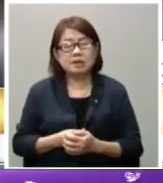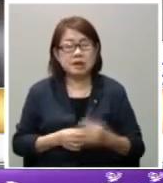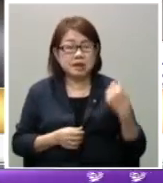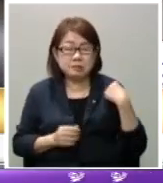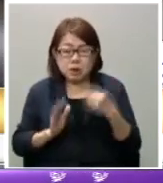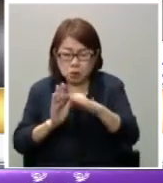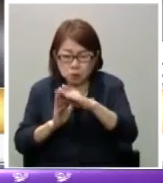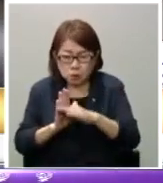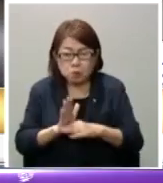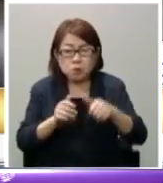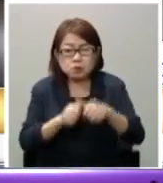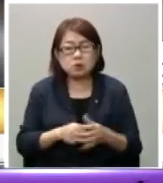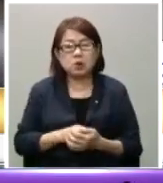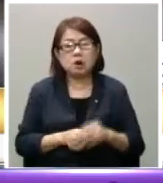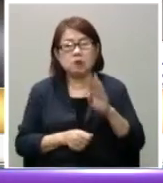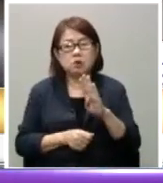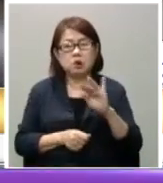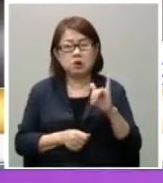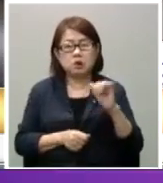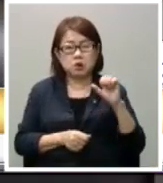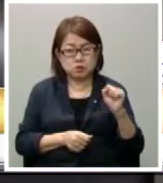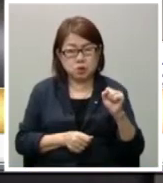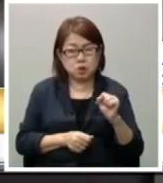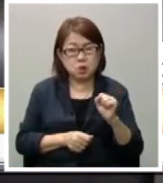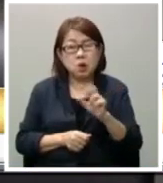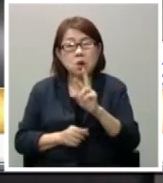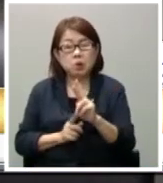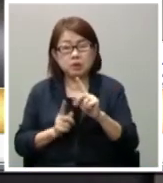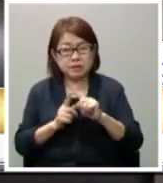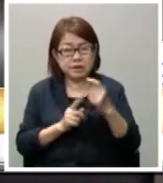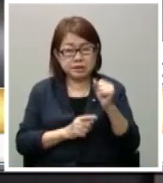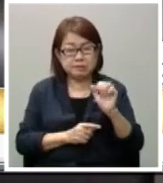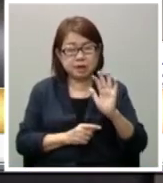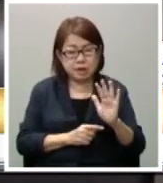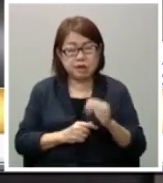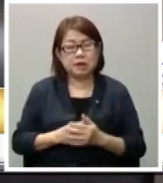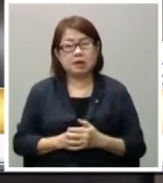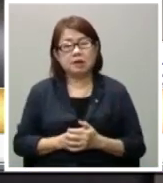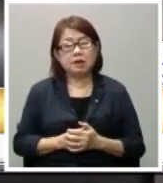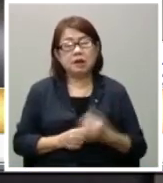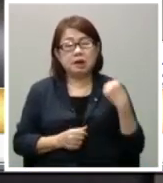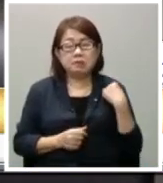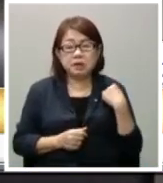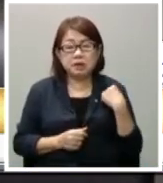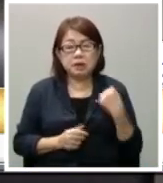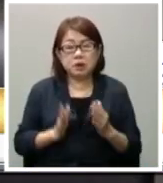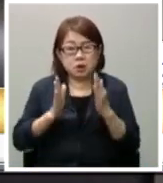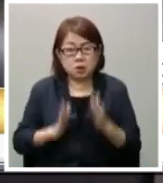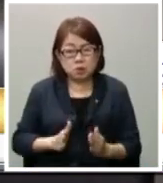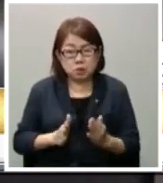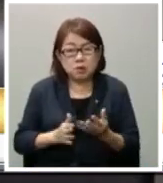ยู่ในบยส.รุ่น15ครับบยส.รุ่น15เนี่ยครับมีทั้งหมดฮะตัวละครชัดเจ